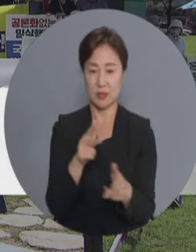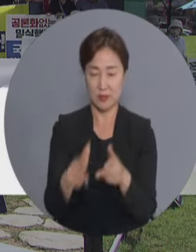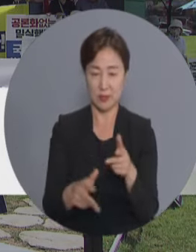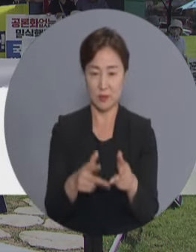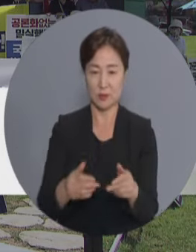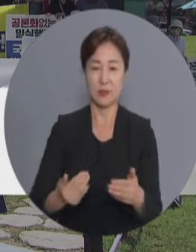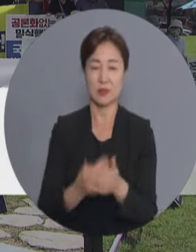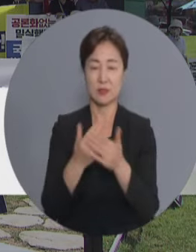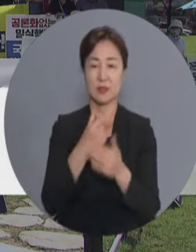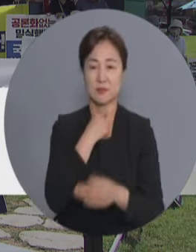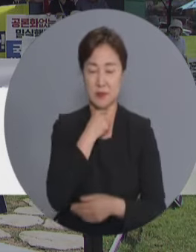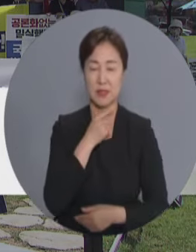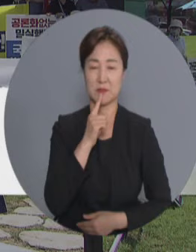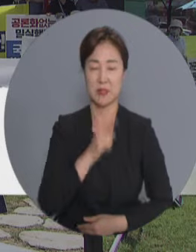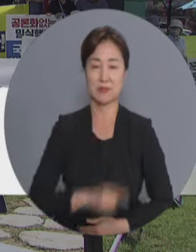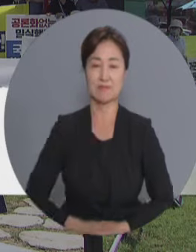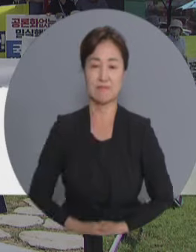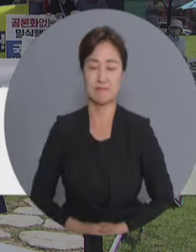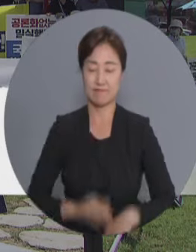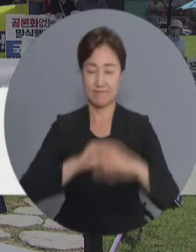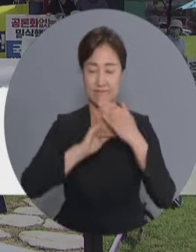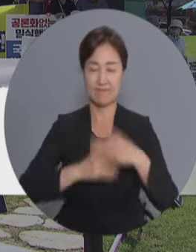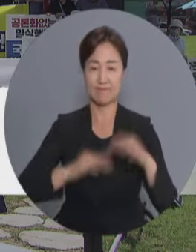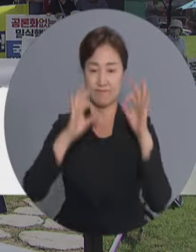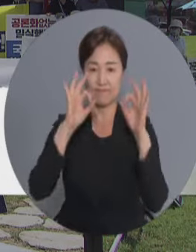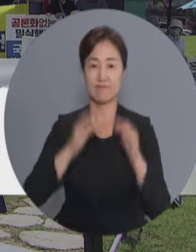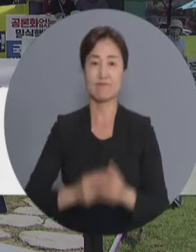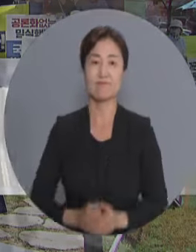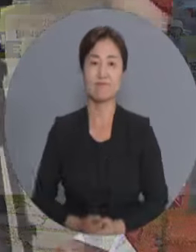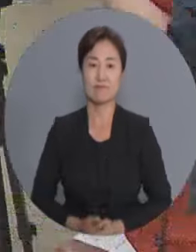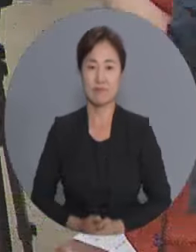의지를 밝혔습니다. 김주희 기자가 보도합니다.